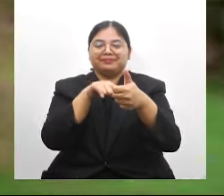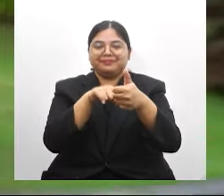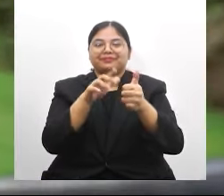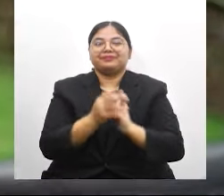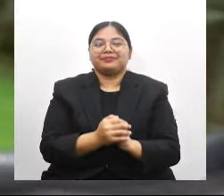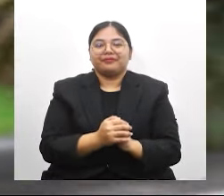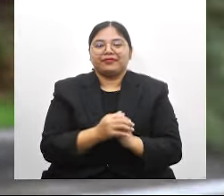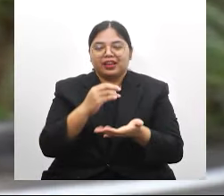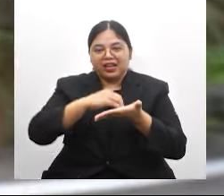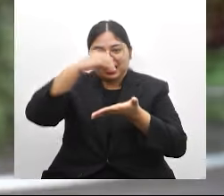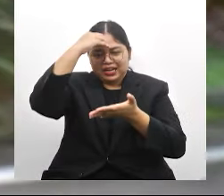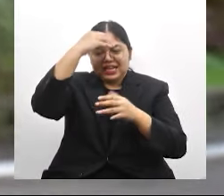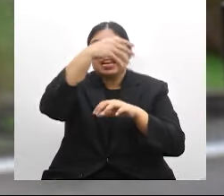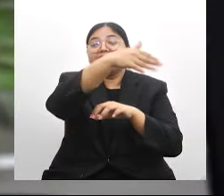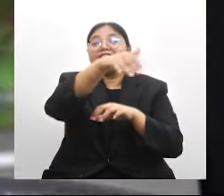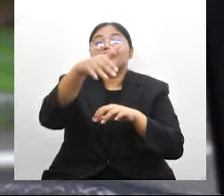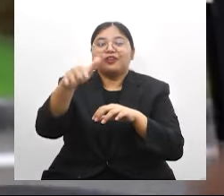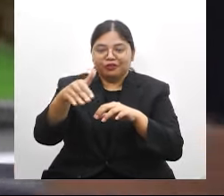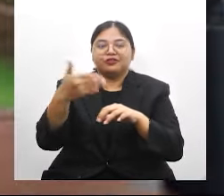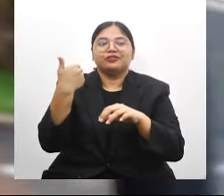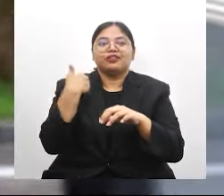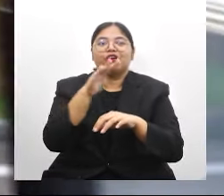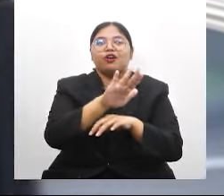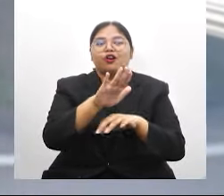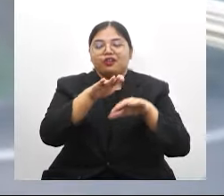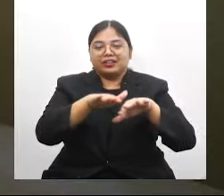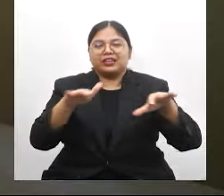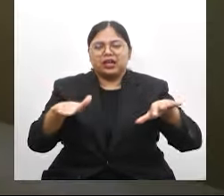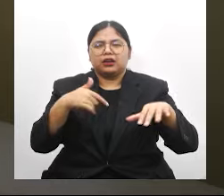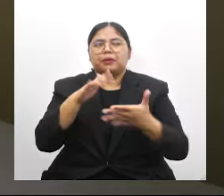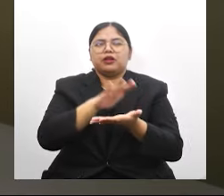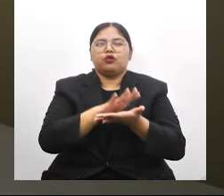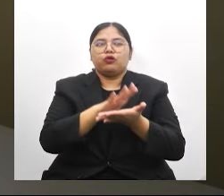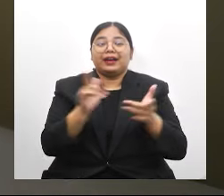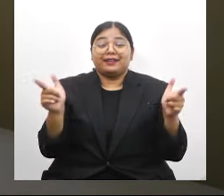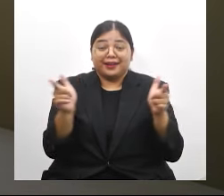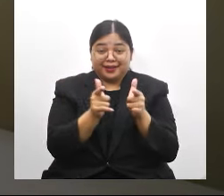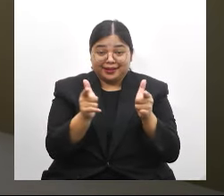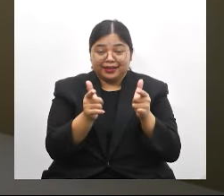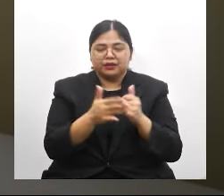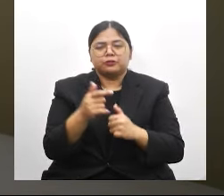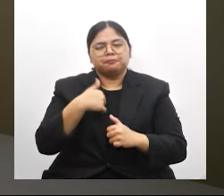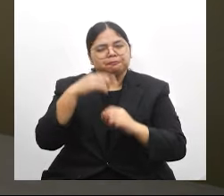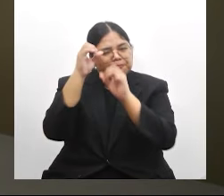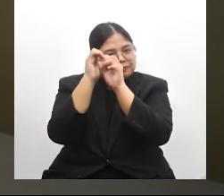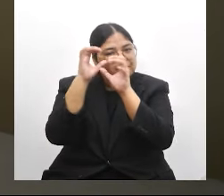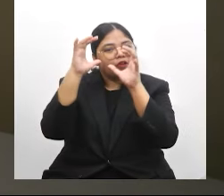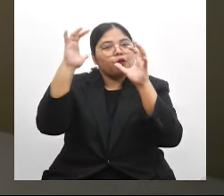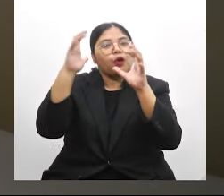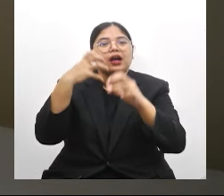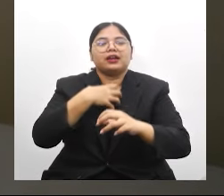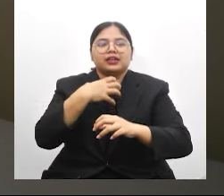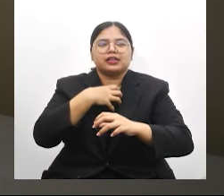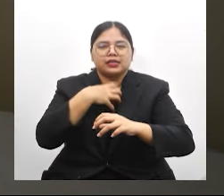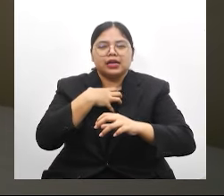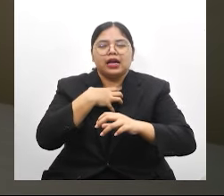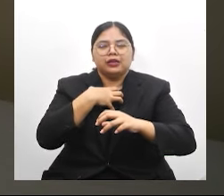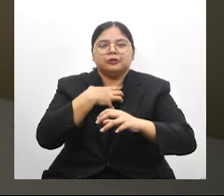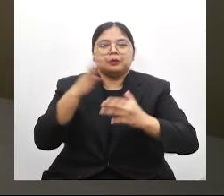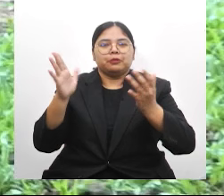การเรียนรู้นอกห้องเรียนของนักเรียนนะคะเ่อเนื่องจากเราเป็นโรงเรียนขนาดเล็กมีความคาดหวังคะว่าเราจะพัฒนาให้เป็นโรงเรียนขนาดเล็กที่มี